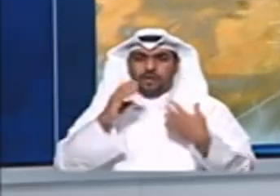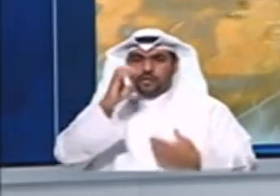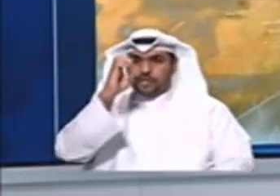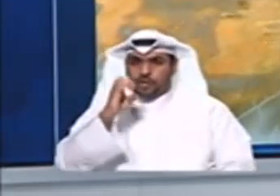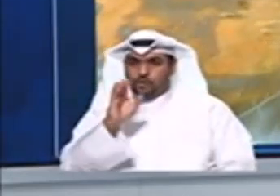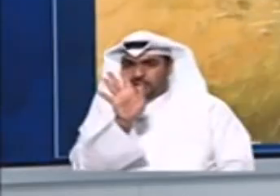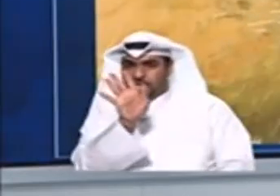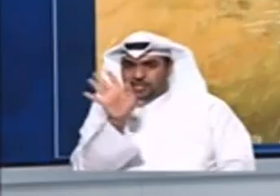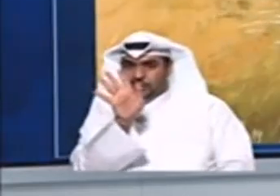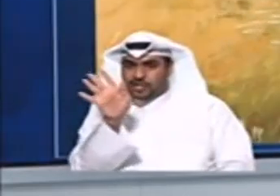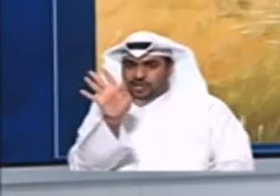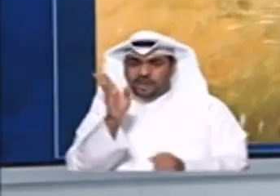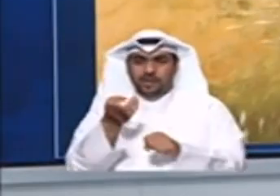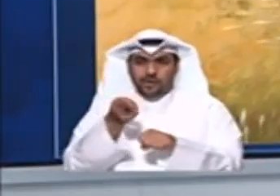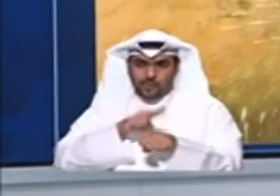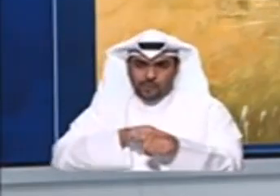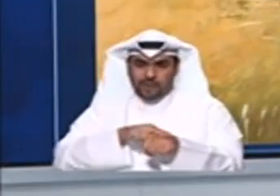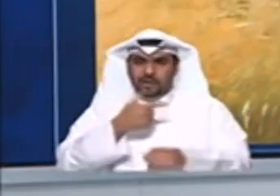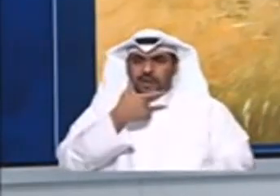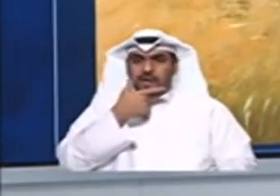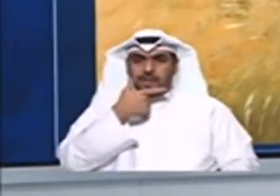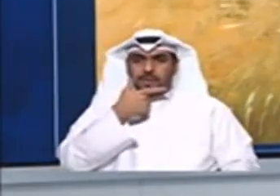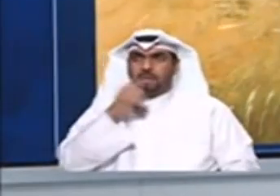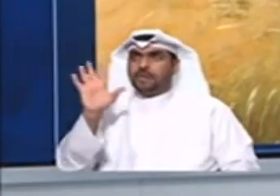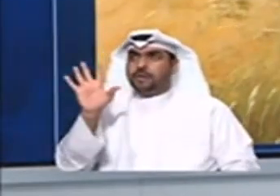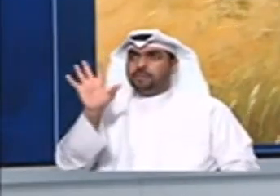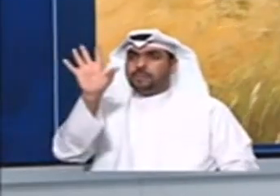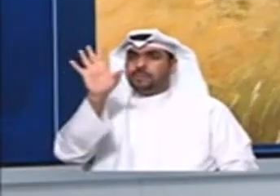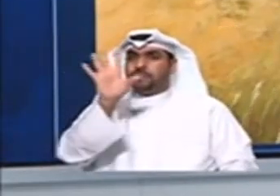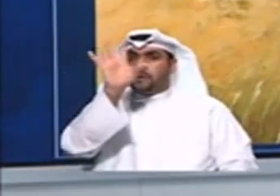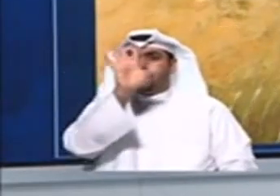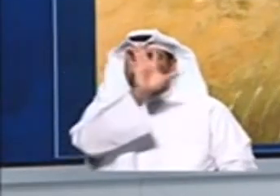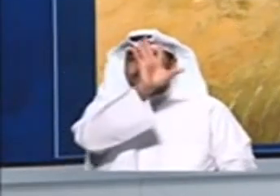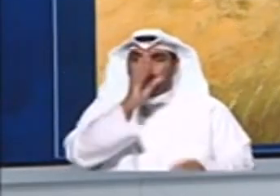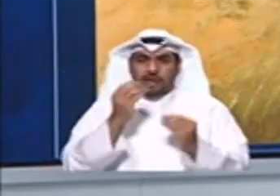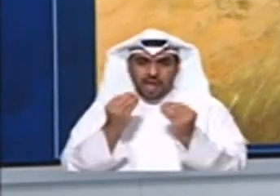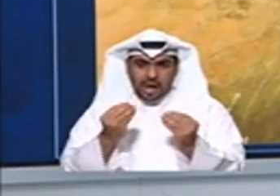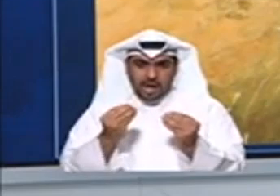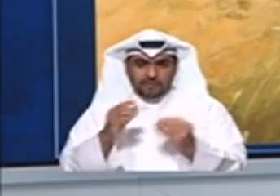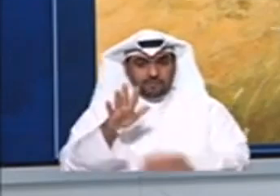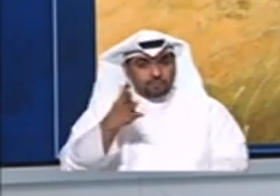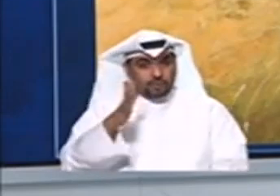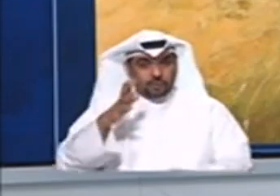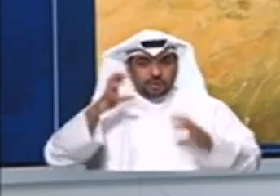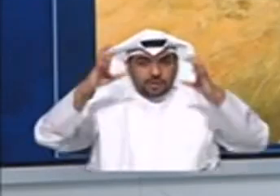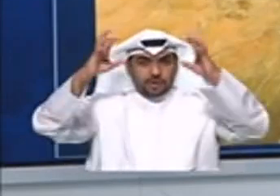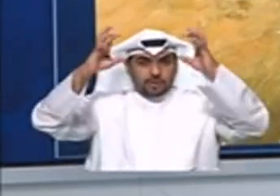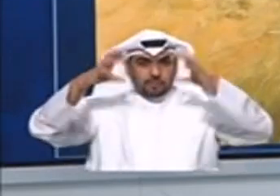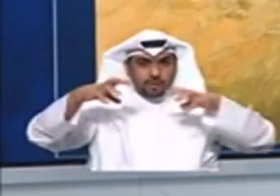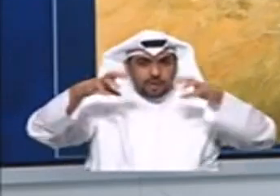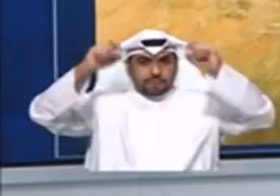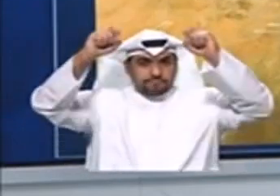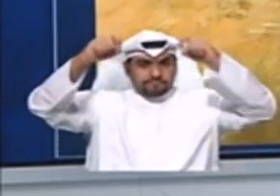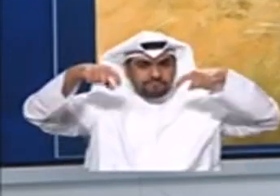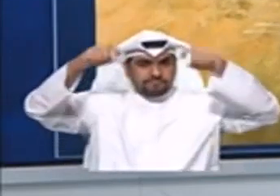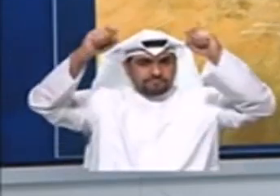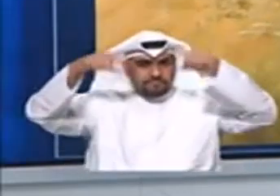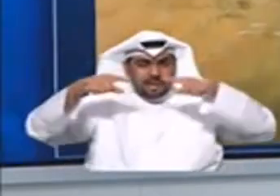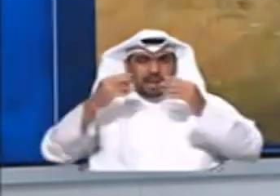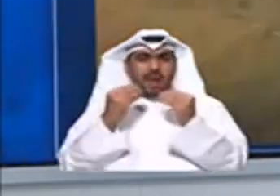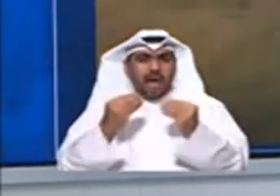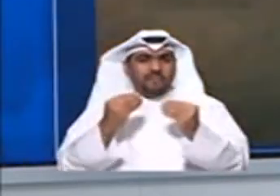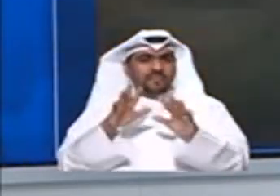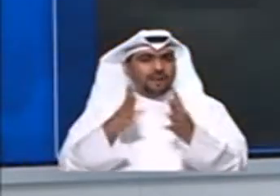عبور لبعض السحب العالية المتفرقة فرص لأمطار خفيفة متفرقة على بعض المناطق واردة خلال يوم الأثنين ويوم